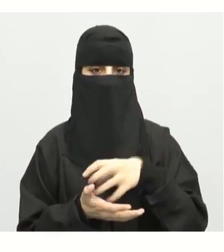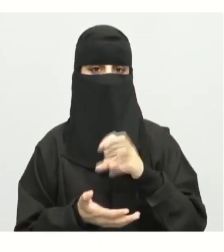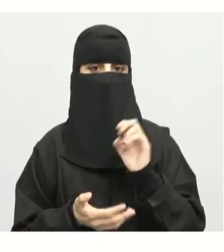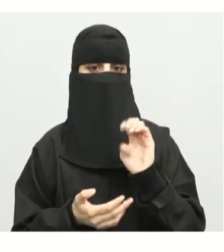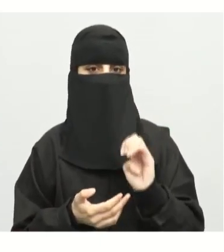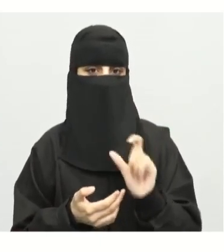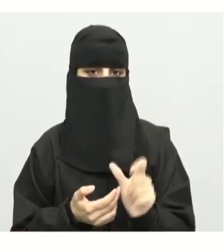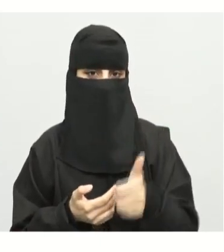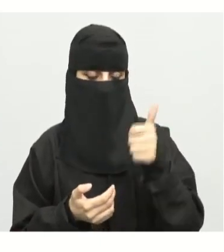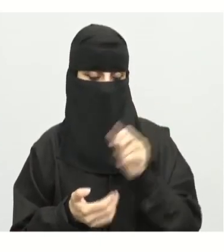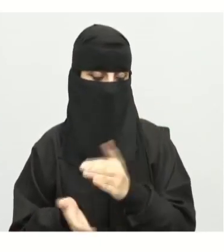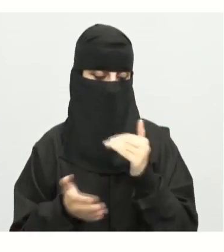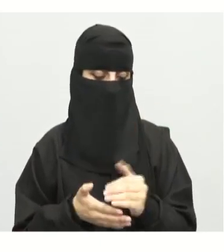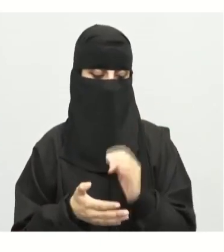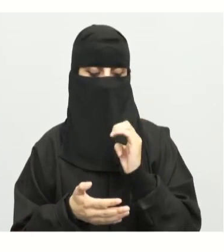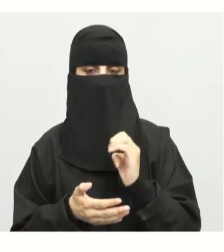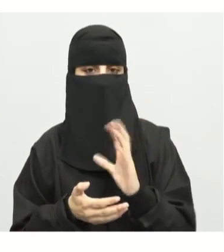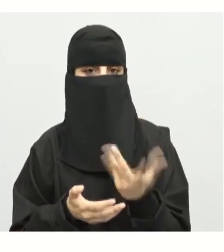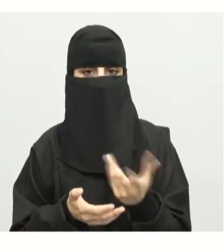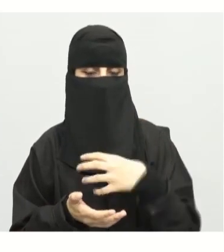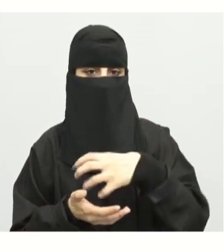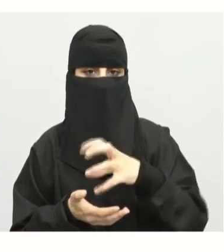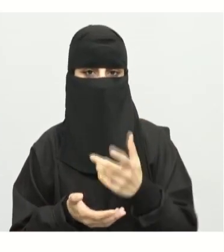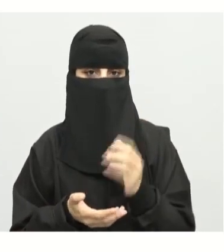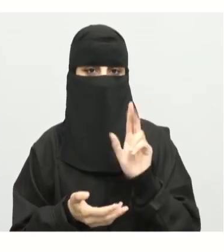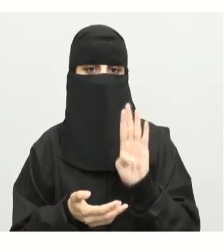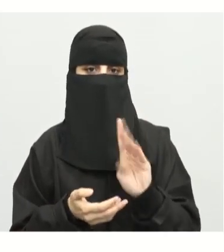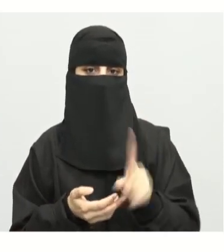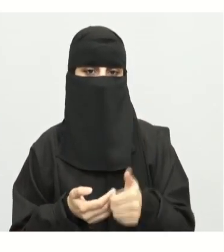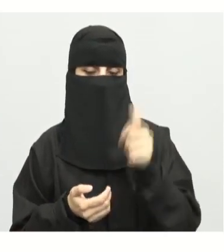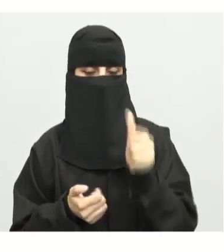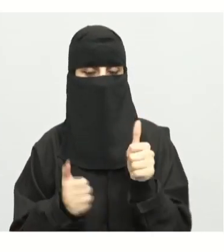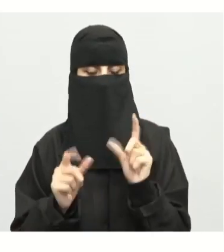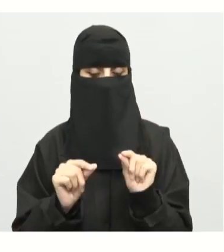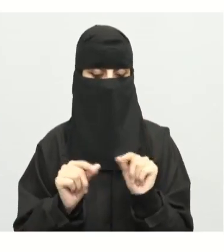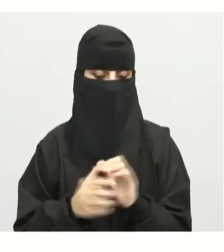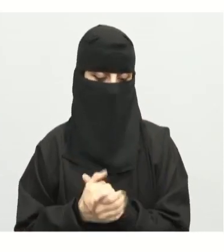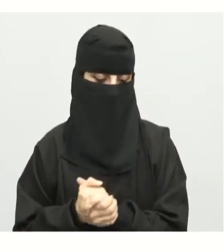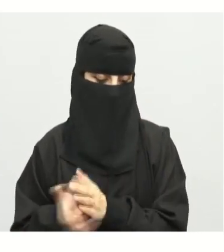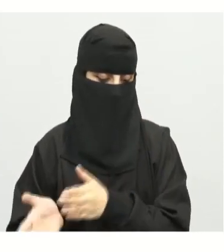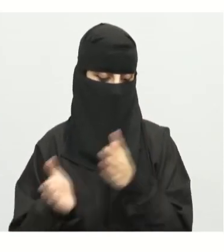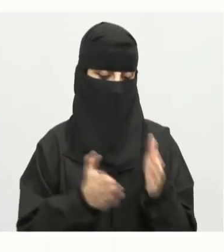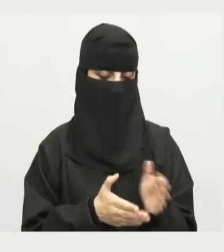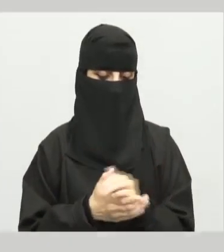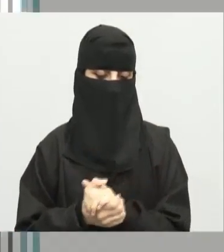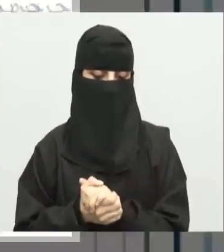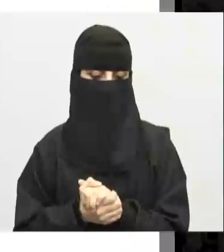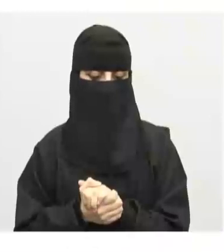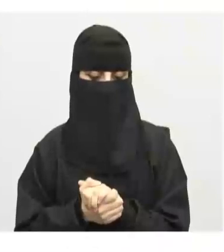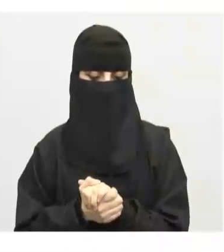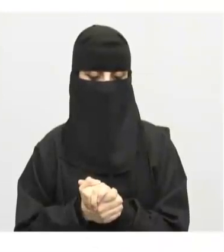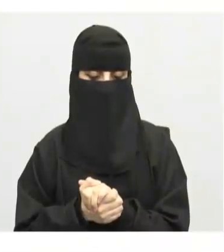وجزيره كوران اجابه صحيحه بارك الله فيكم ننتقل للنشاط التالي